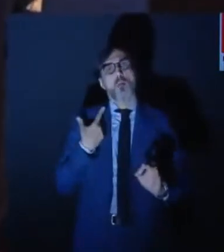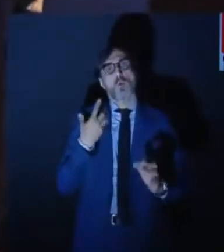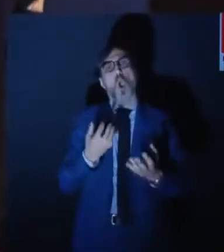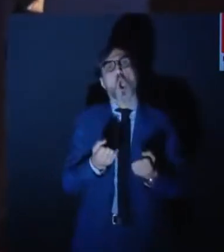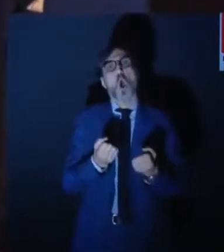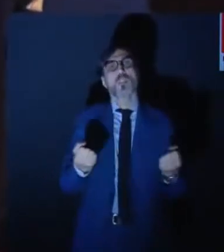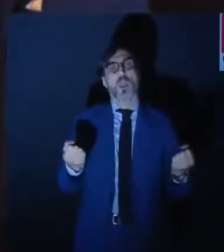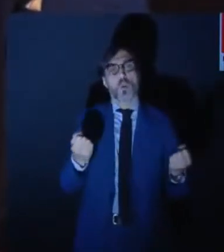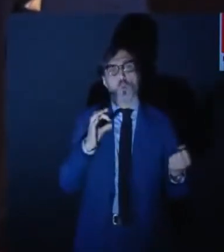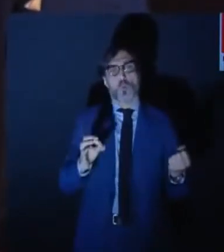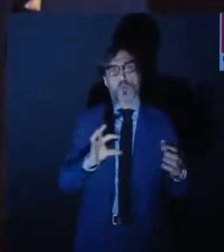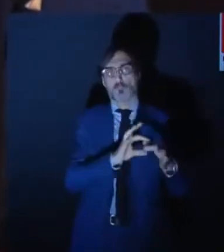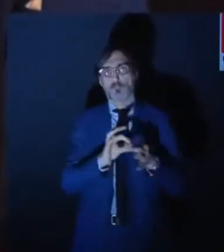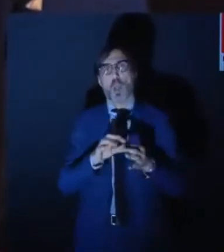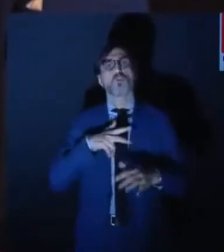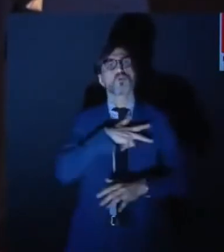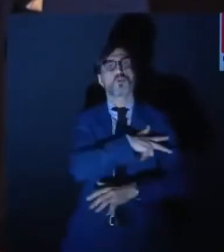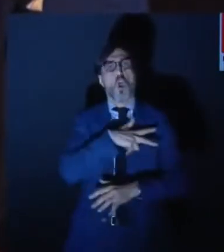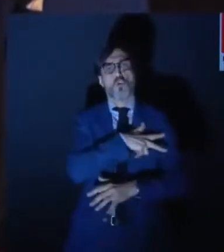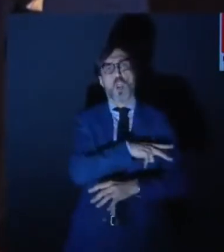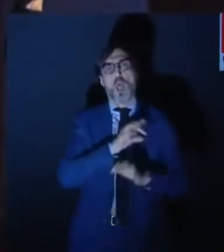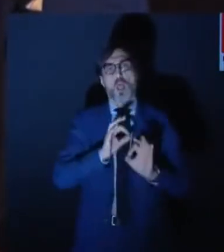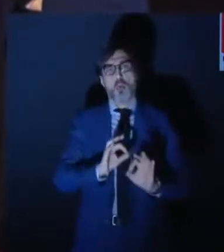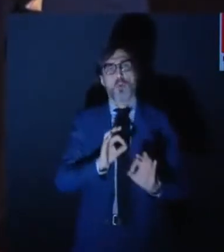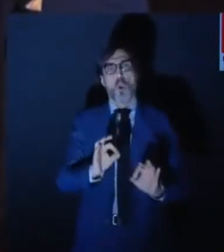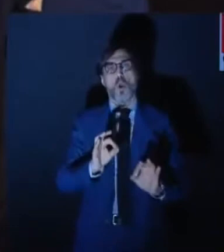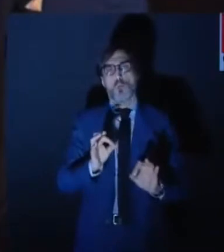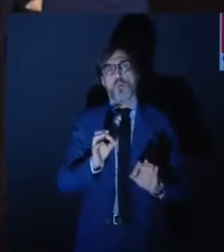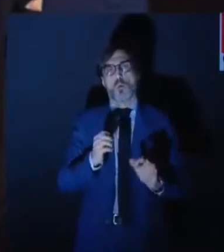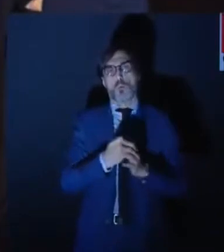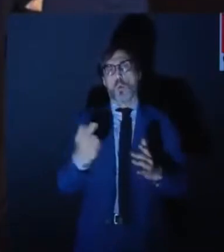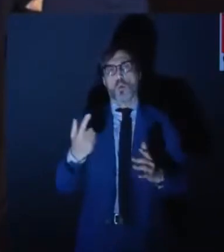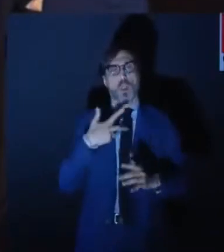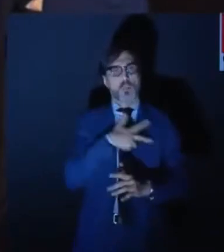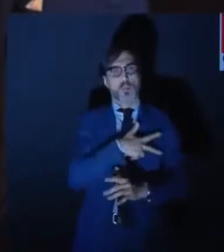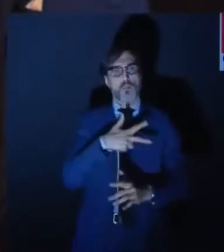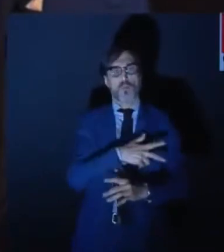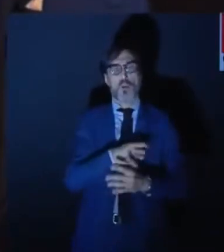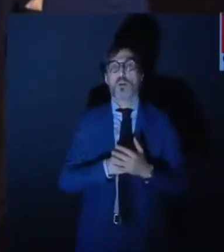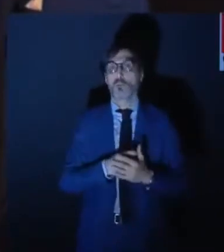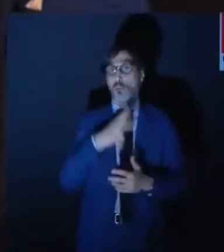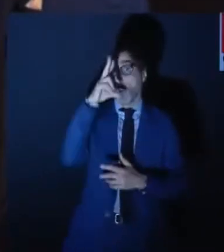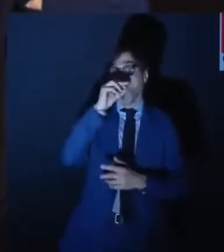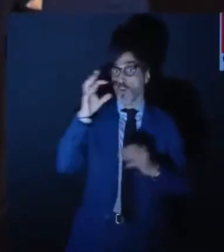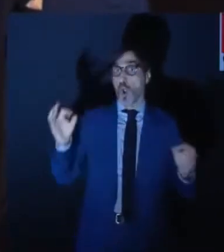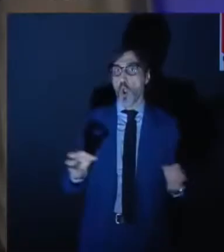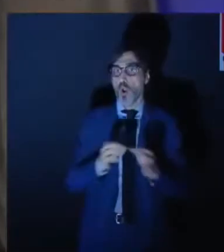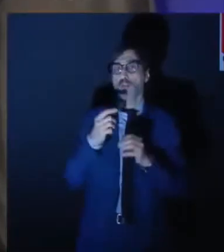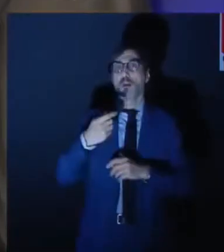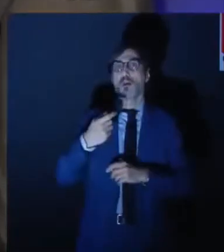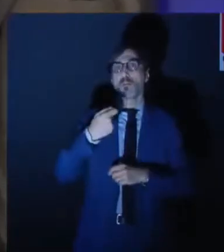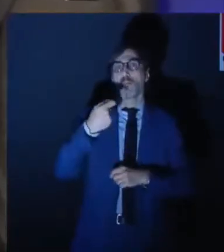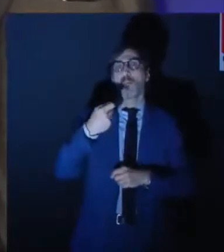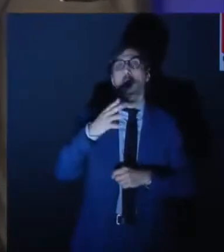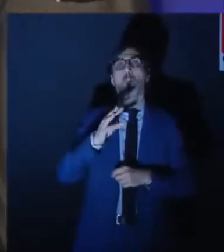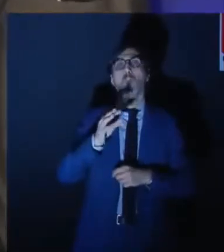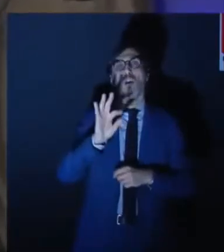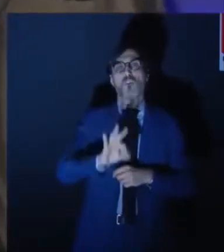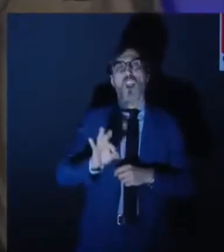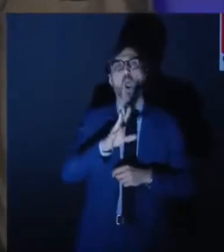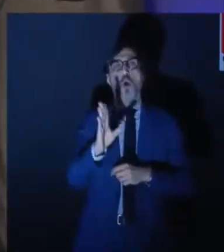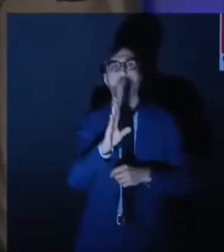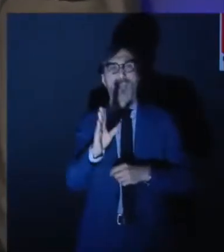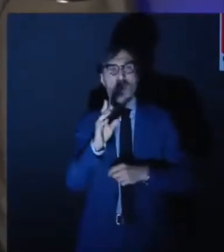sociale di particolare di particolare rilevanza è quella occasione ho conosciuto franco bettoni quando non era presidente